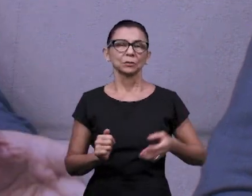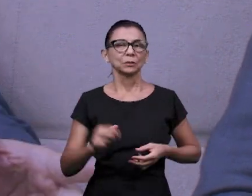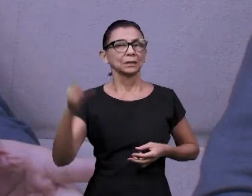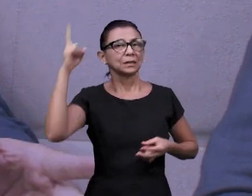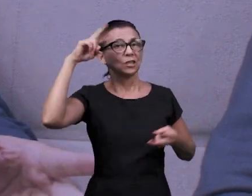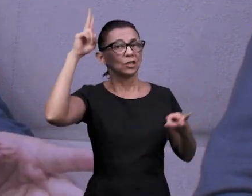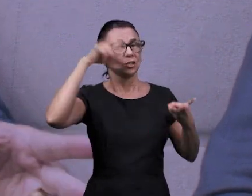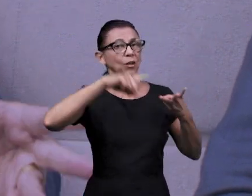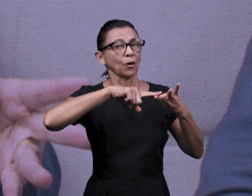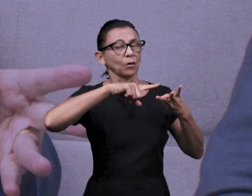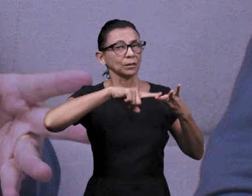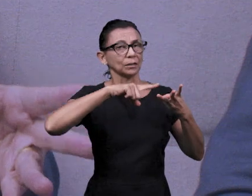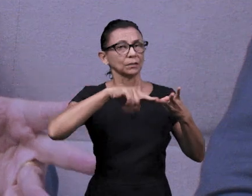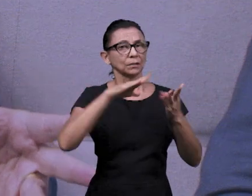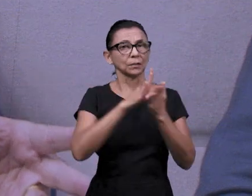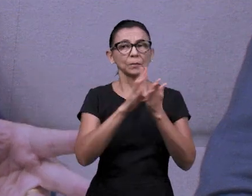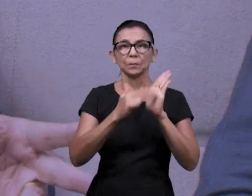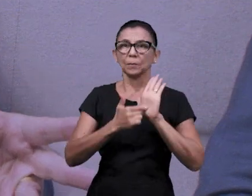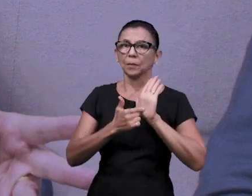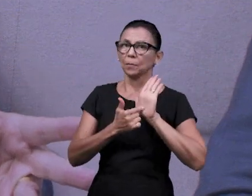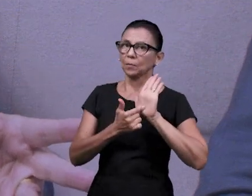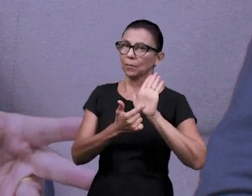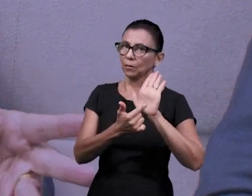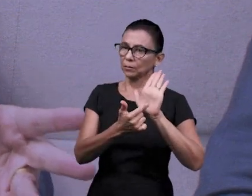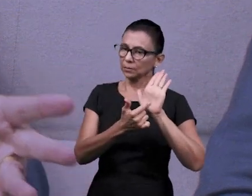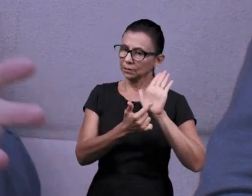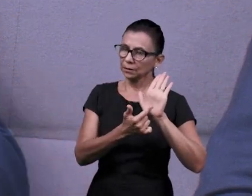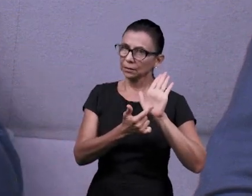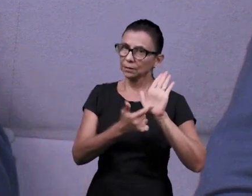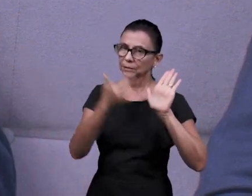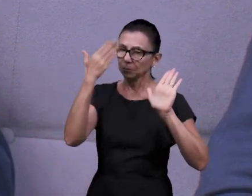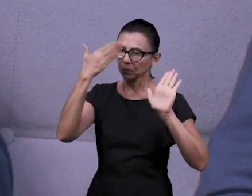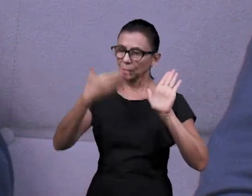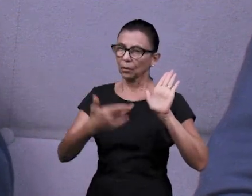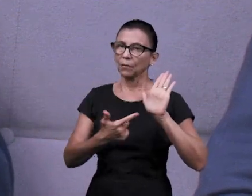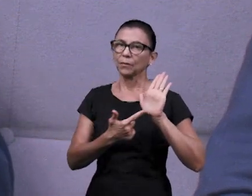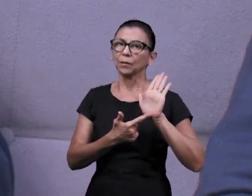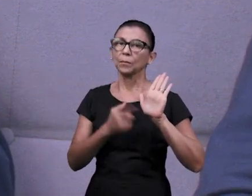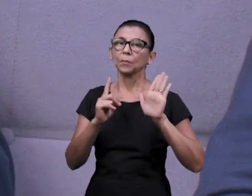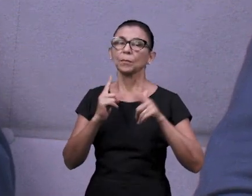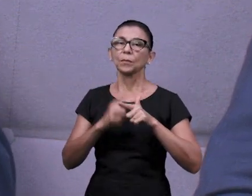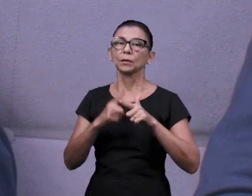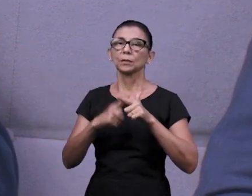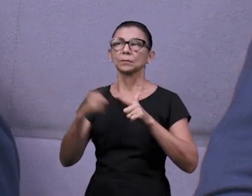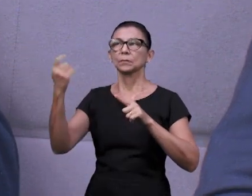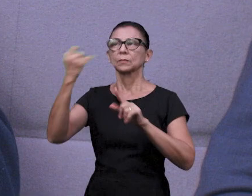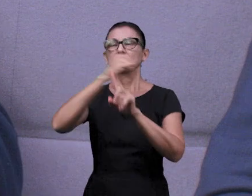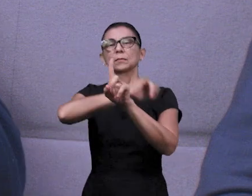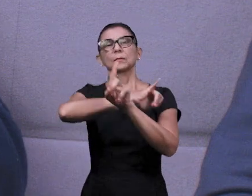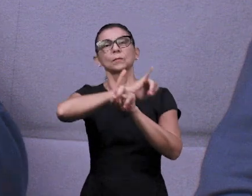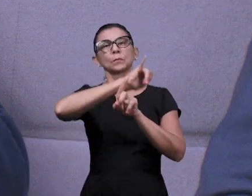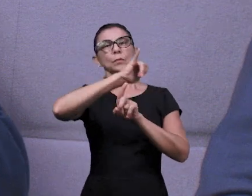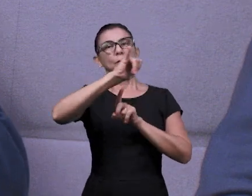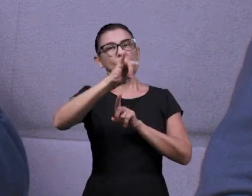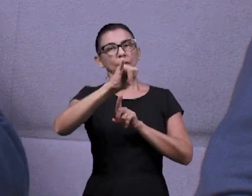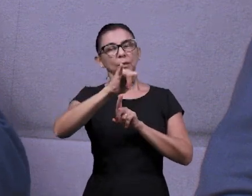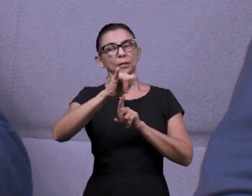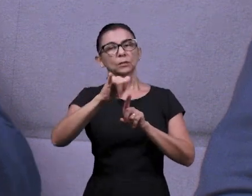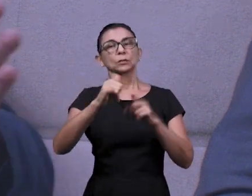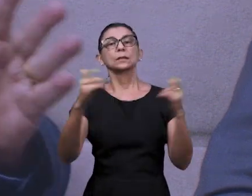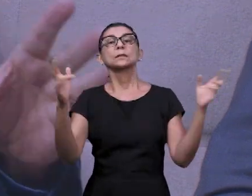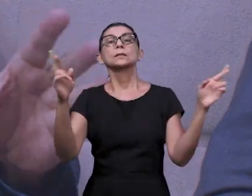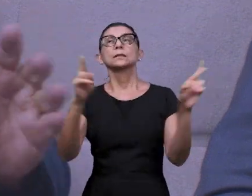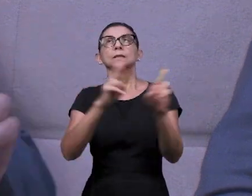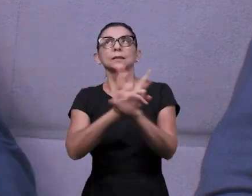qui sont enregistrés dans la parole. Ils sont enregistrés parce qu'ils sont prophétiques, parce qu'ils sont